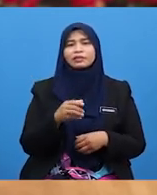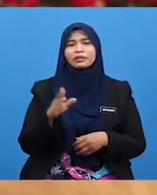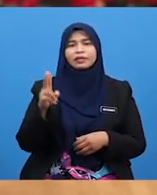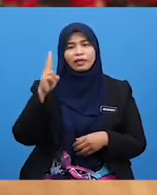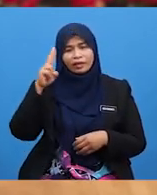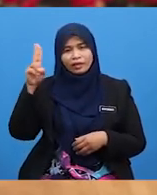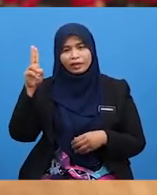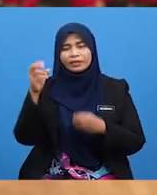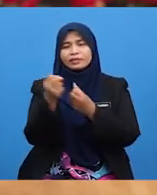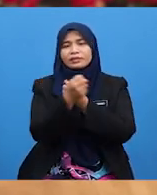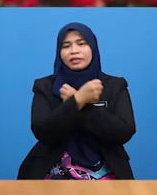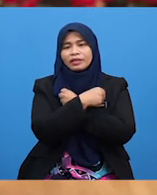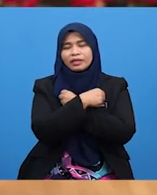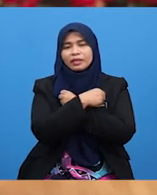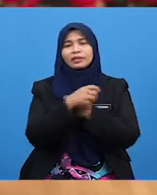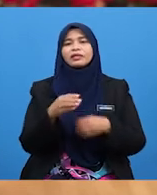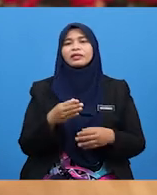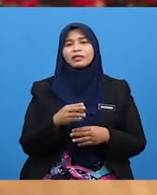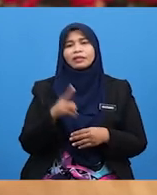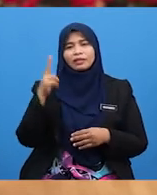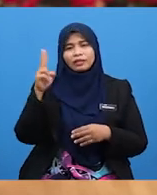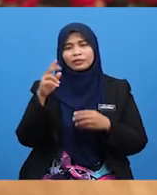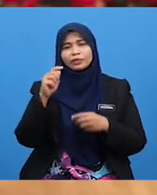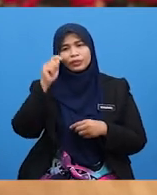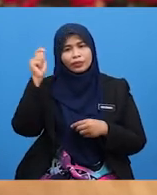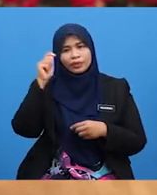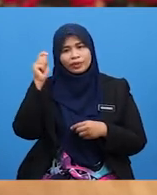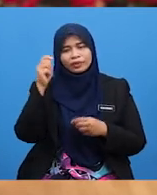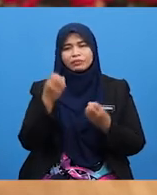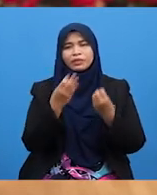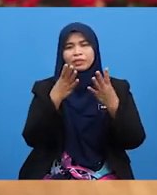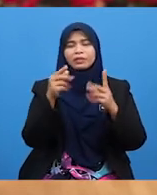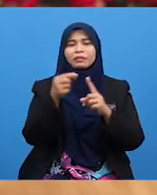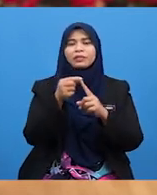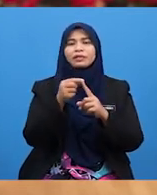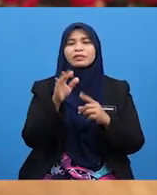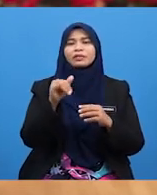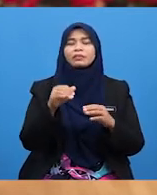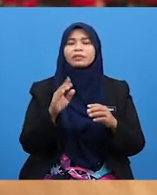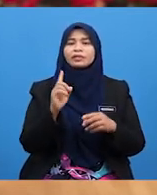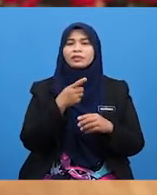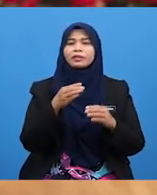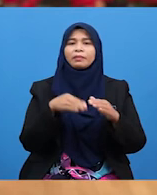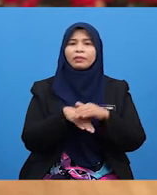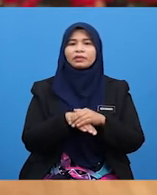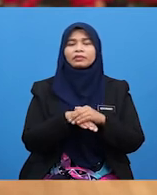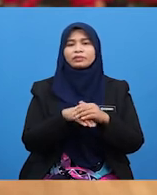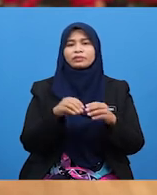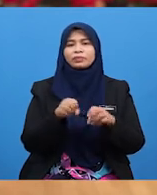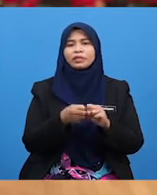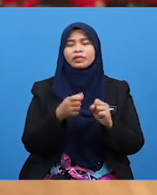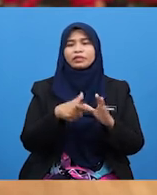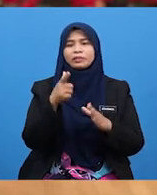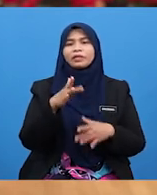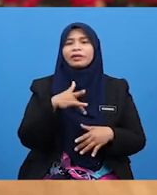sayang, banyak apa tuan. Banyak lagi perkataan tambahan yang boleh dimasukkan untuk orang kata lebih feel lah,